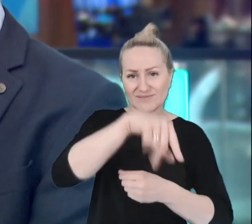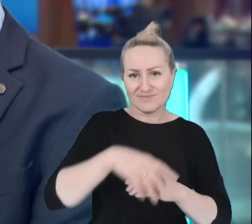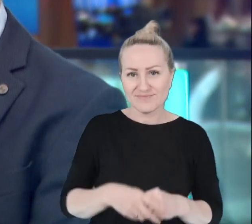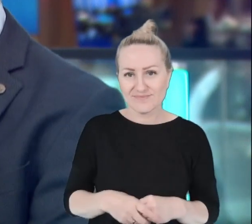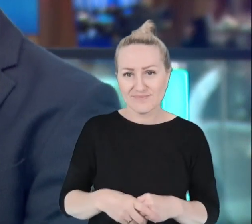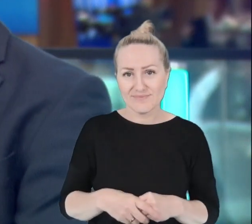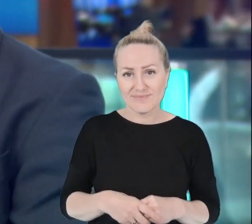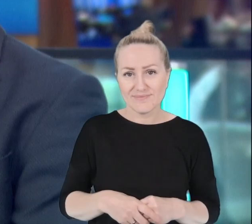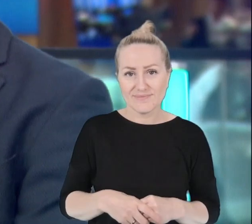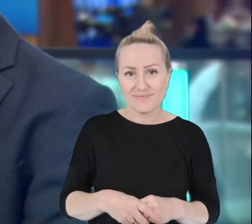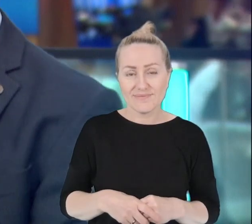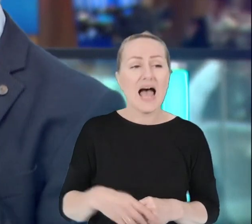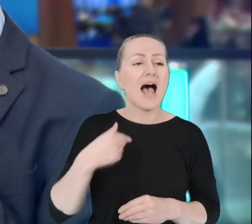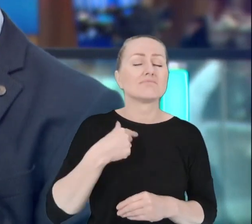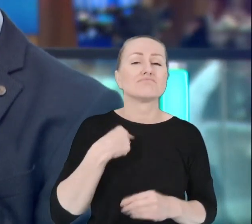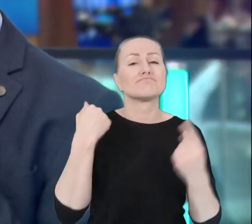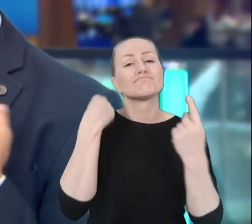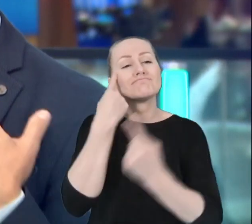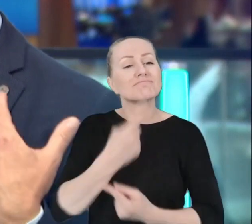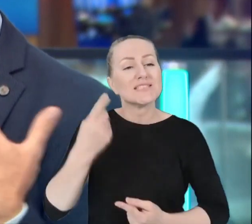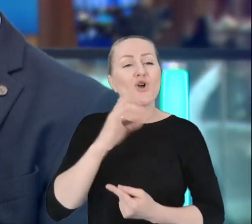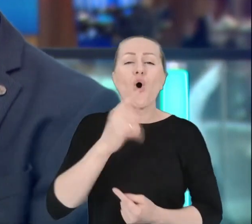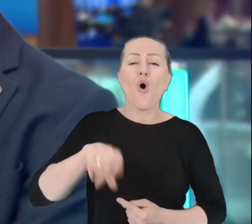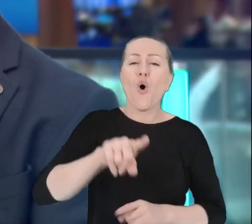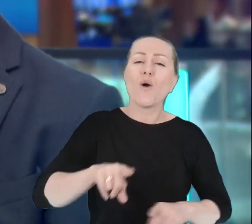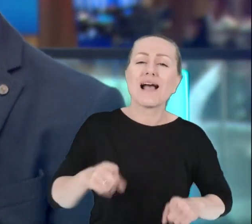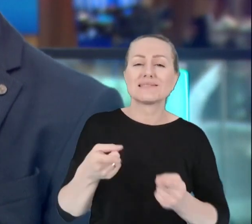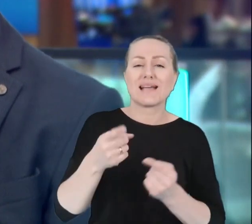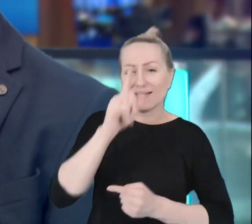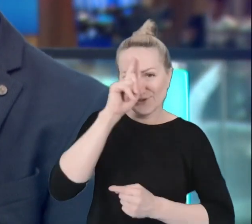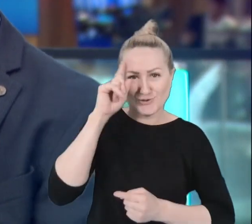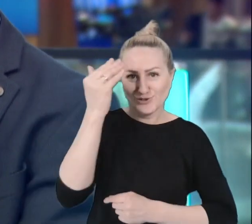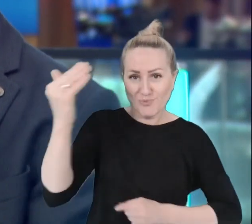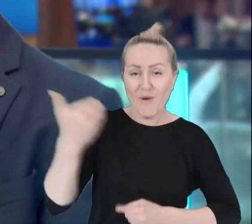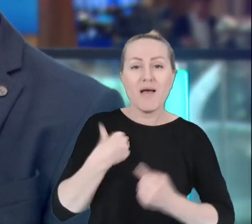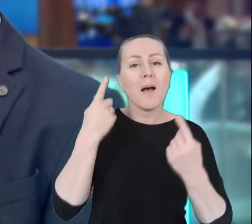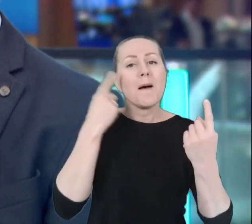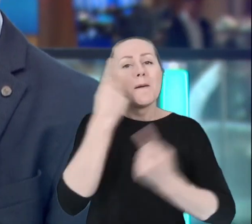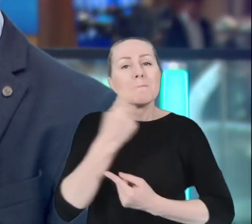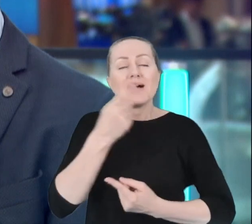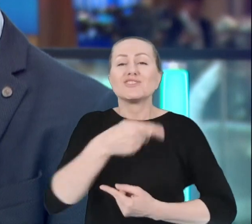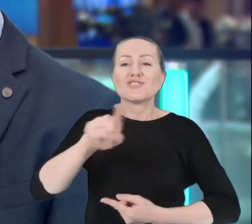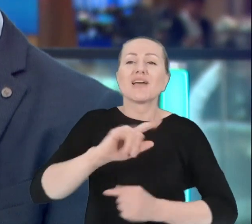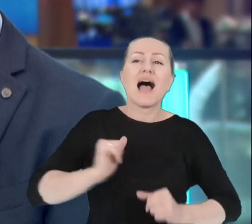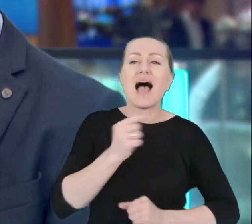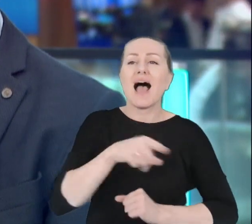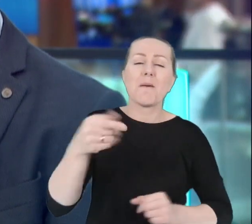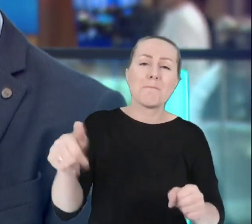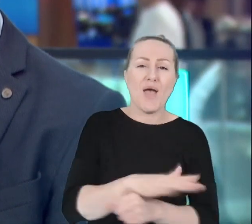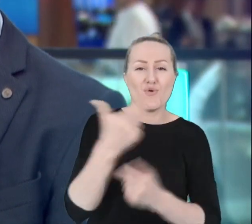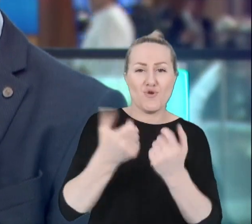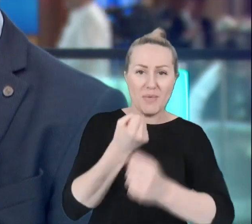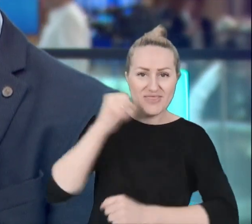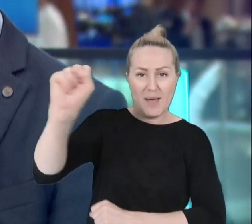Ja oczywiście myślę jako przedstawiciel organizacji społecznej o tym, żeby te zjawiska demokratyzować, żeby wszyscy ludzie mogli z